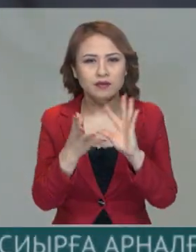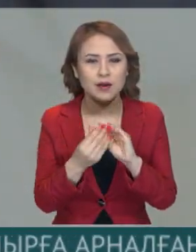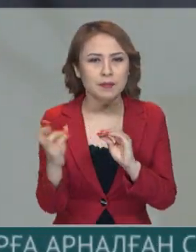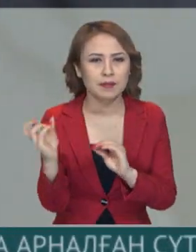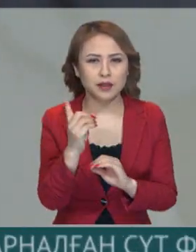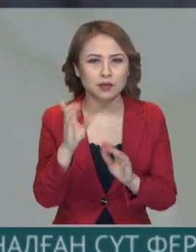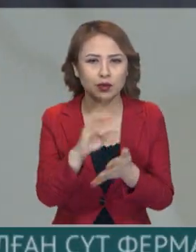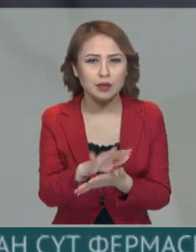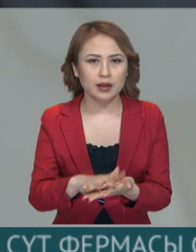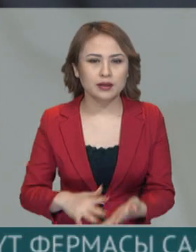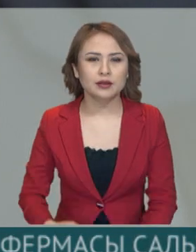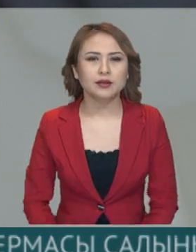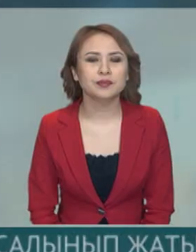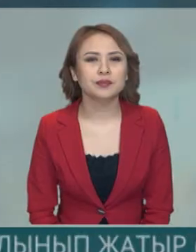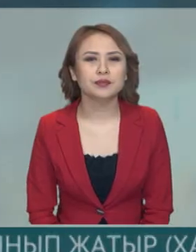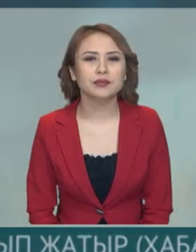долларсыздандыру жалғастырылады.